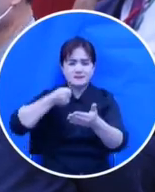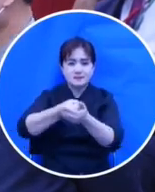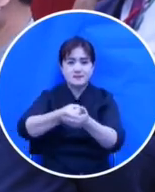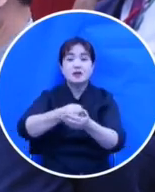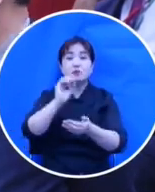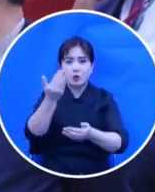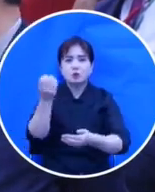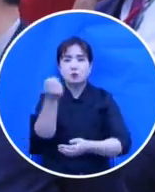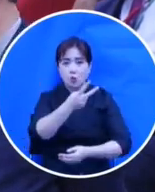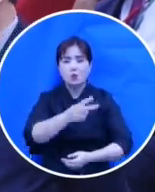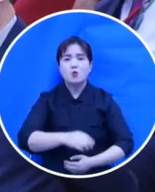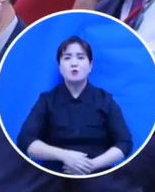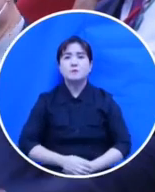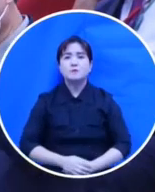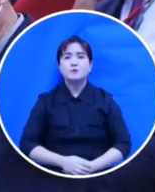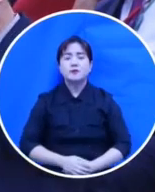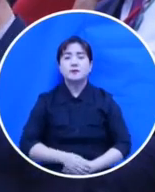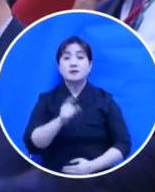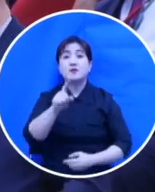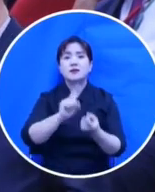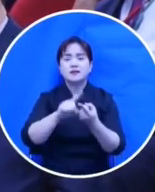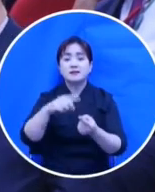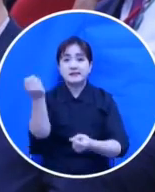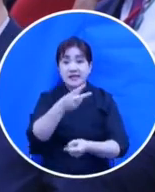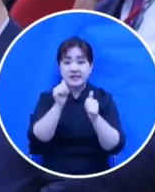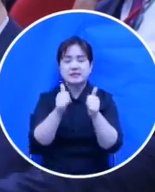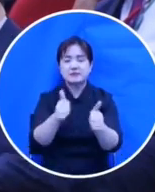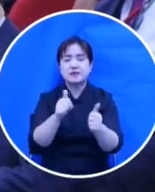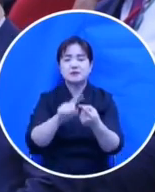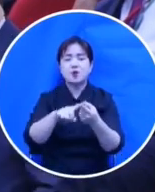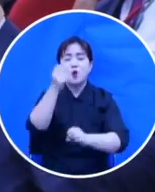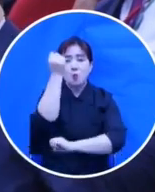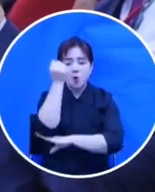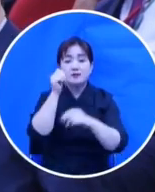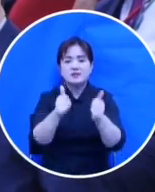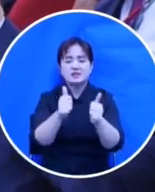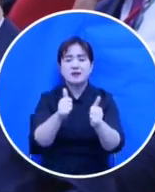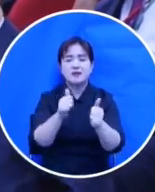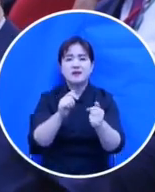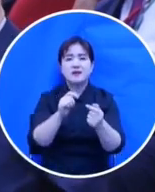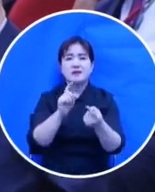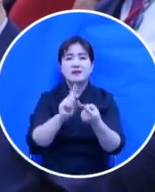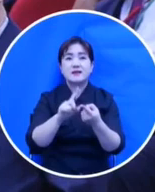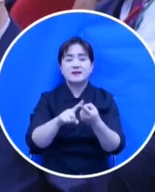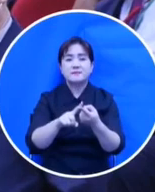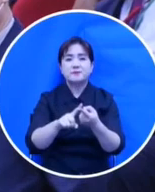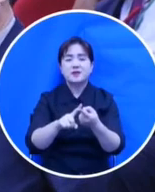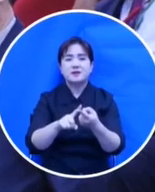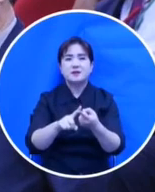지어주시고 그리고 거기에 대한 재심 국원들을 원심 재판국에 대한 불신이 있으니까 잘